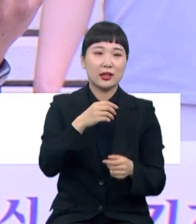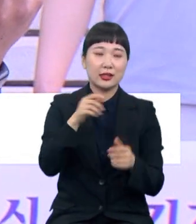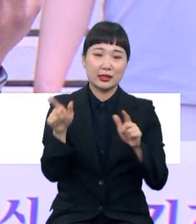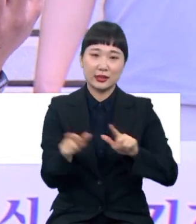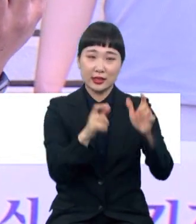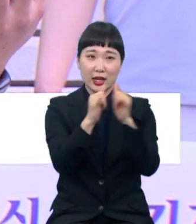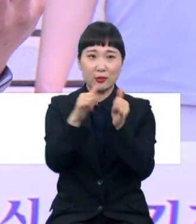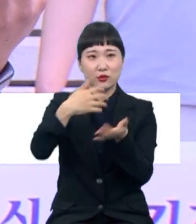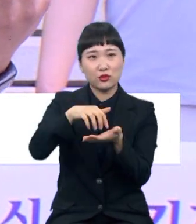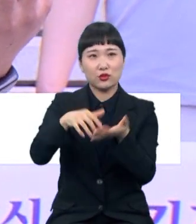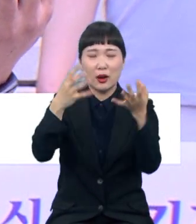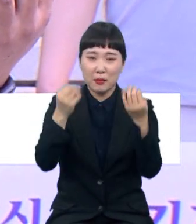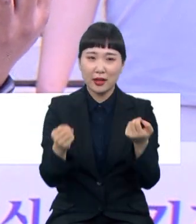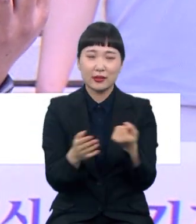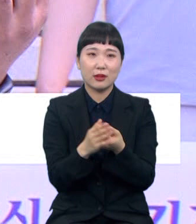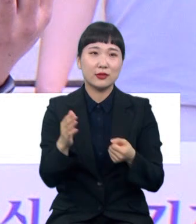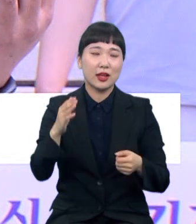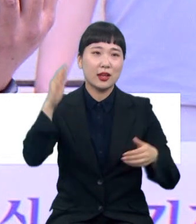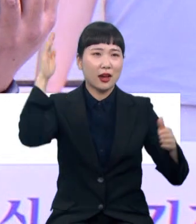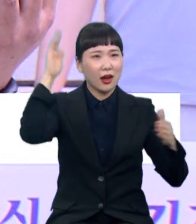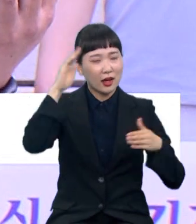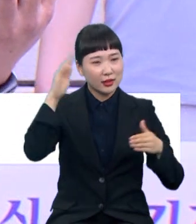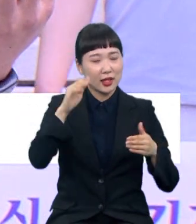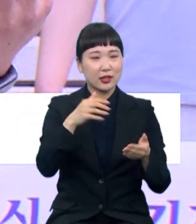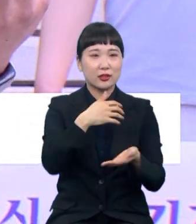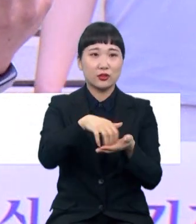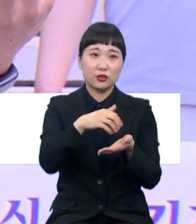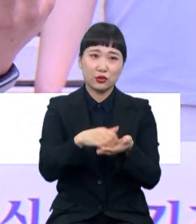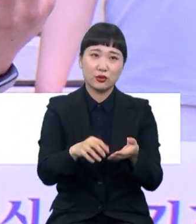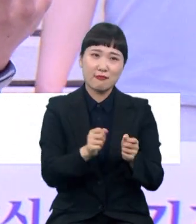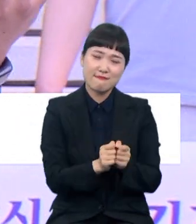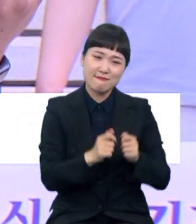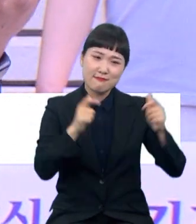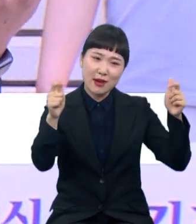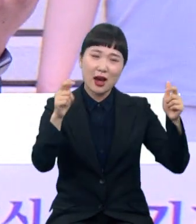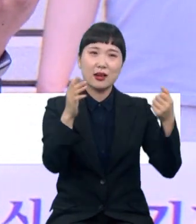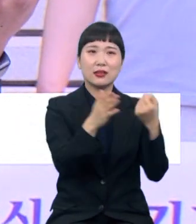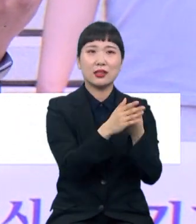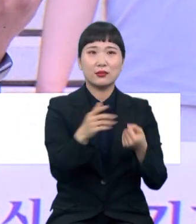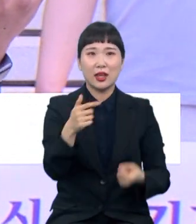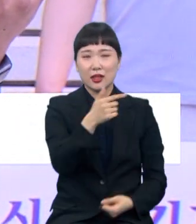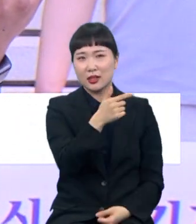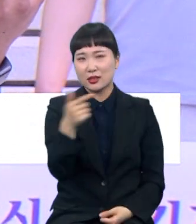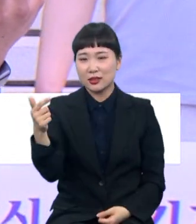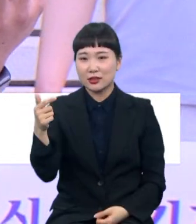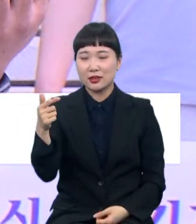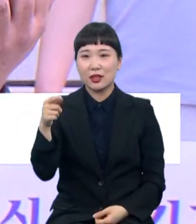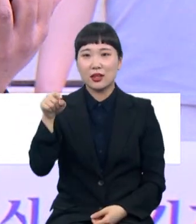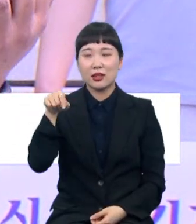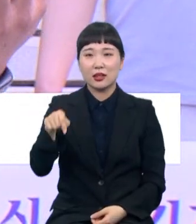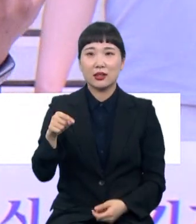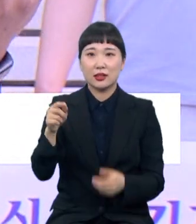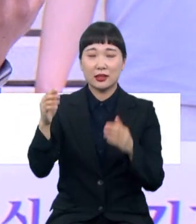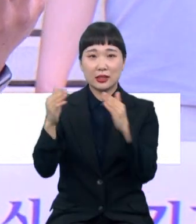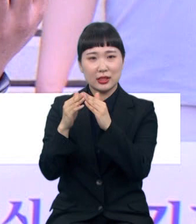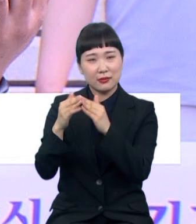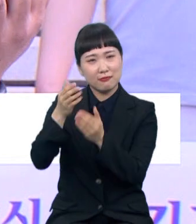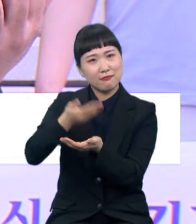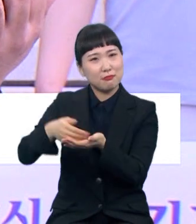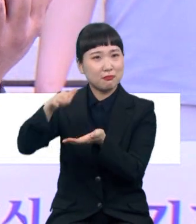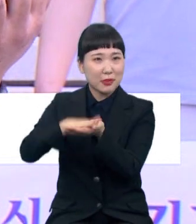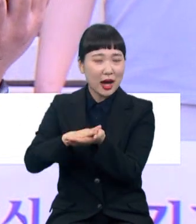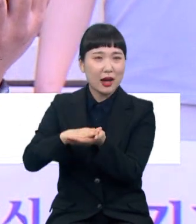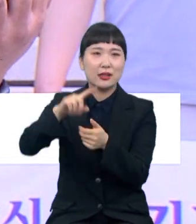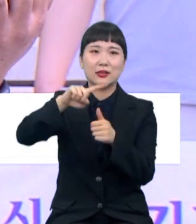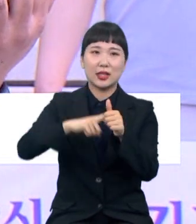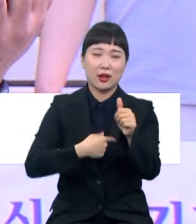면적 도시에 학령 인구 발생 시설인 대규모 주거용 오피스텔 사업 추진 시에는 학교 용지